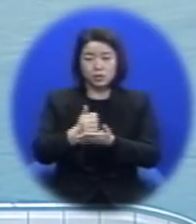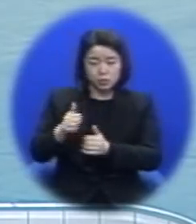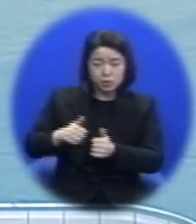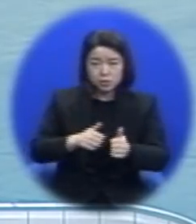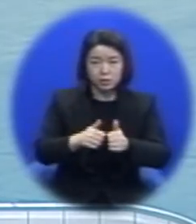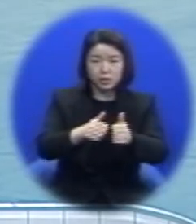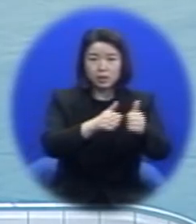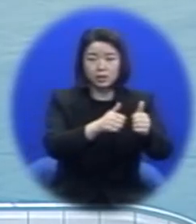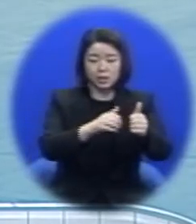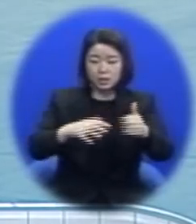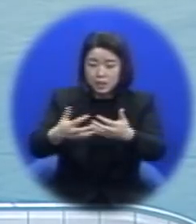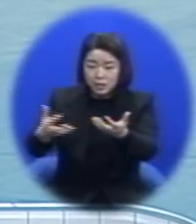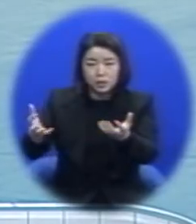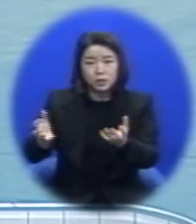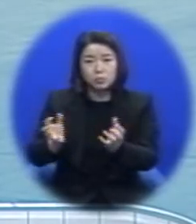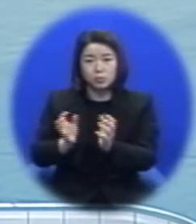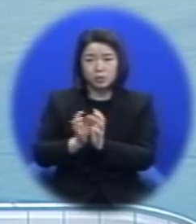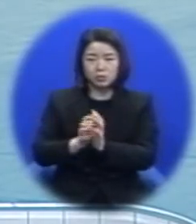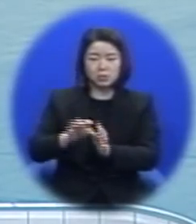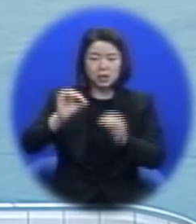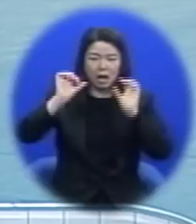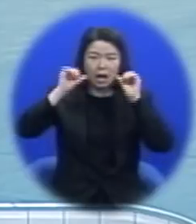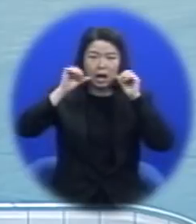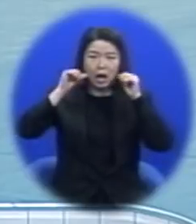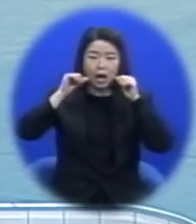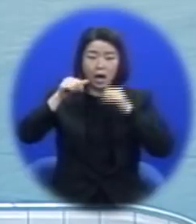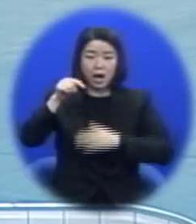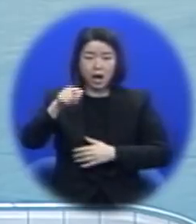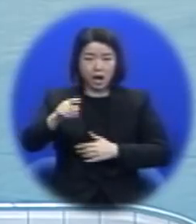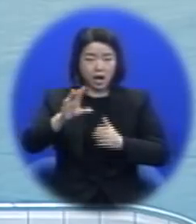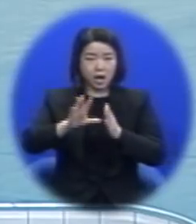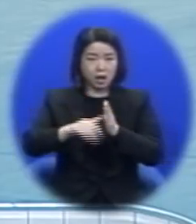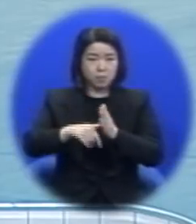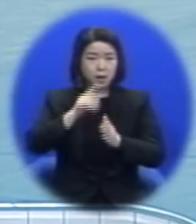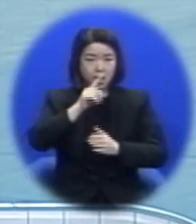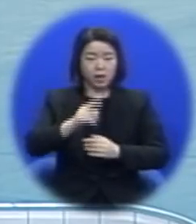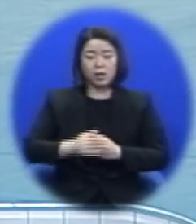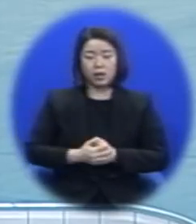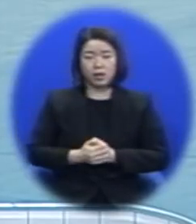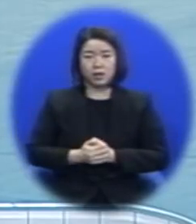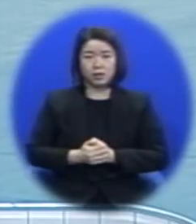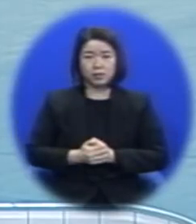따라다니는 무리들을 빈정거리면서 했던 말입니다.